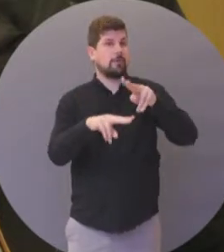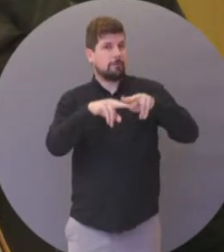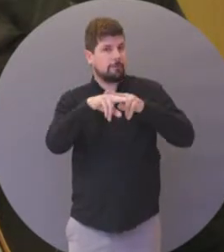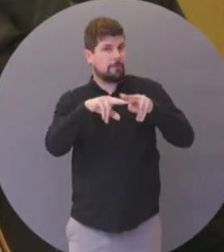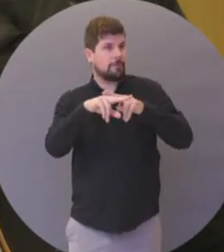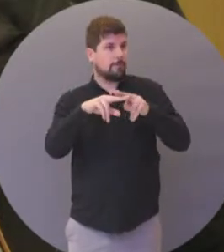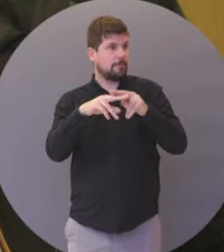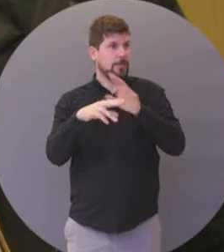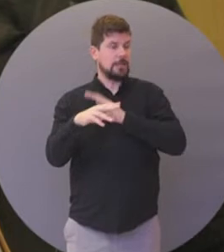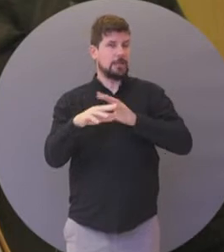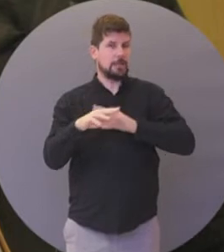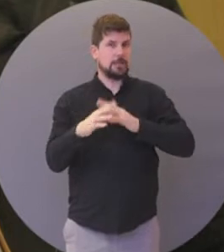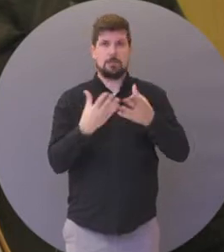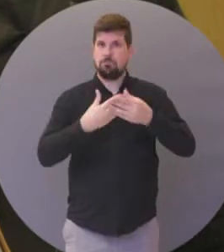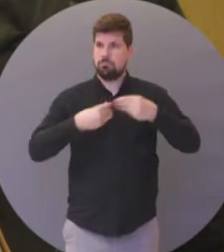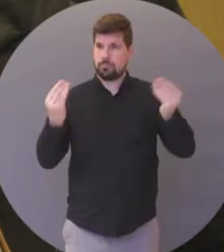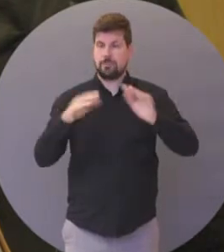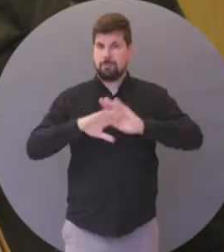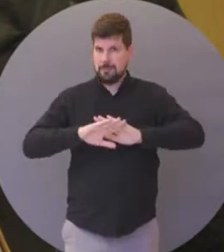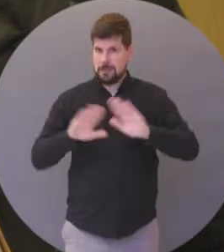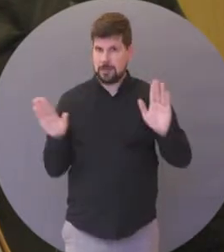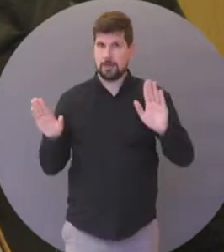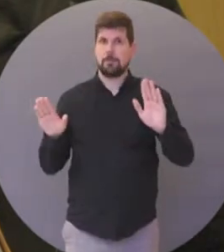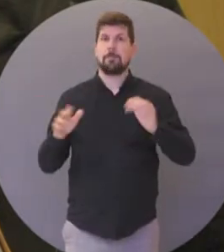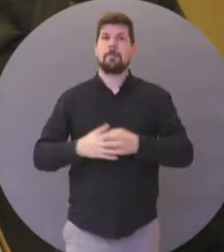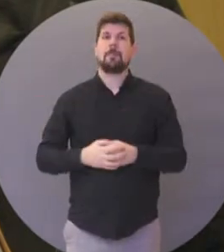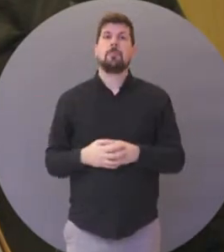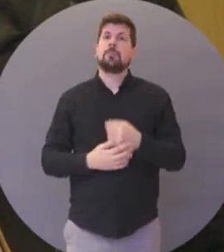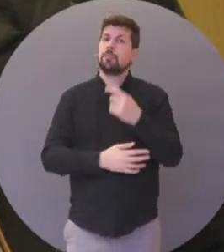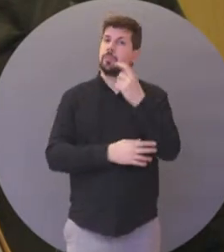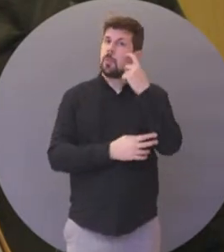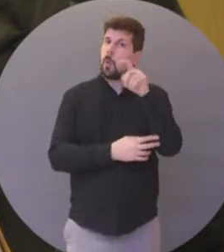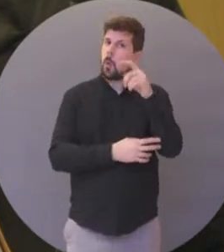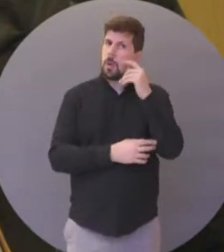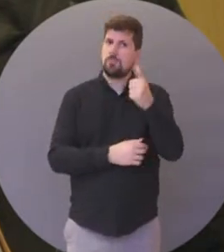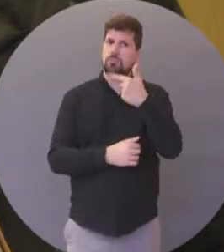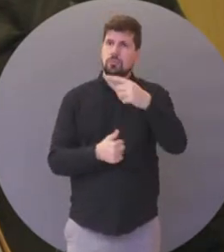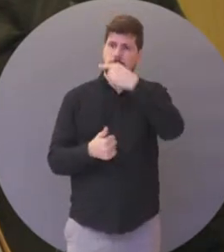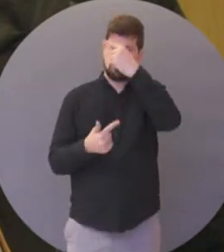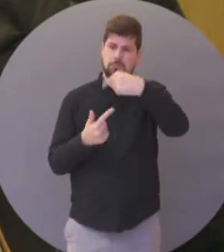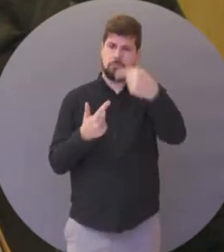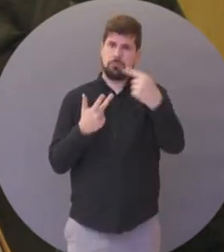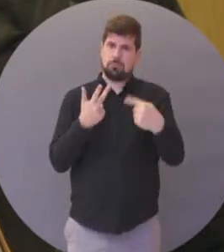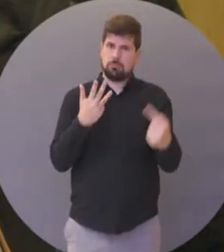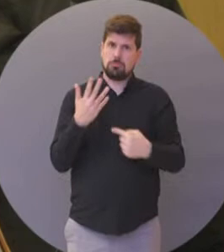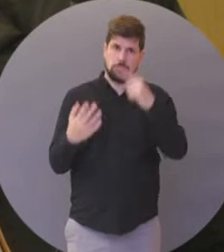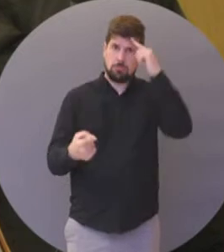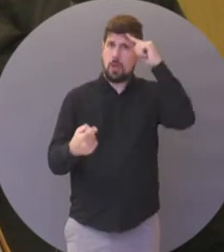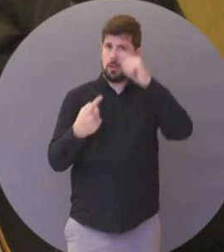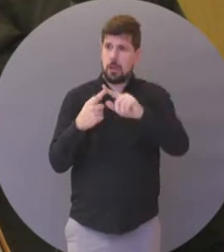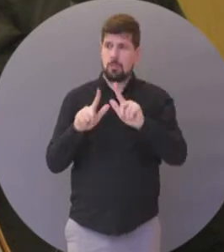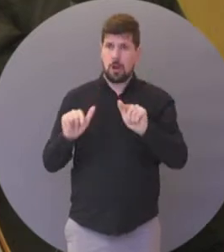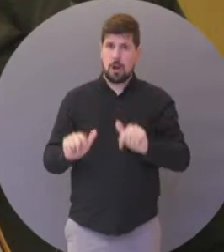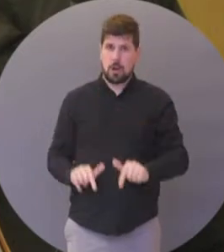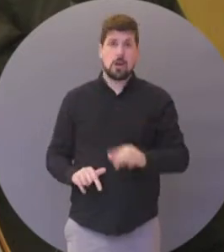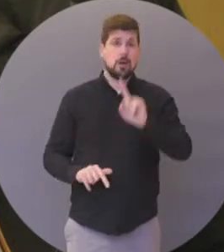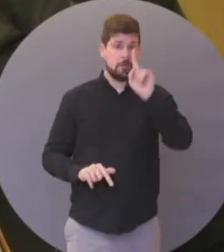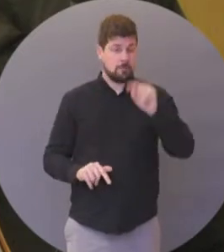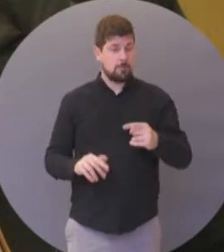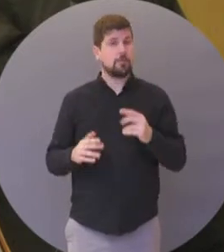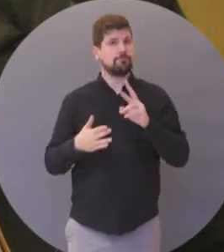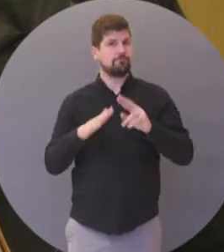patrimoine ancien donc on le voit on a beaucoup de sujets à aborder beaucoup de choses à revoir et